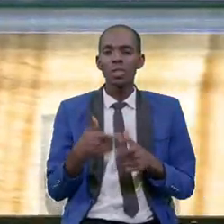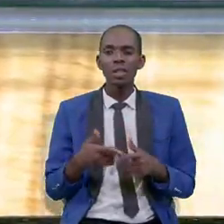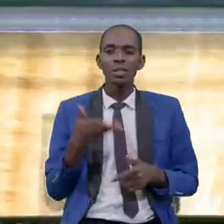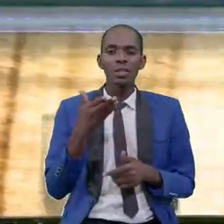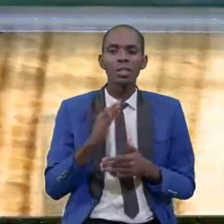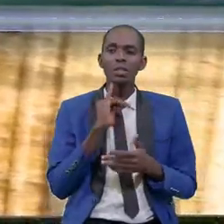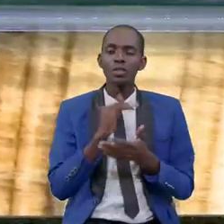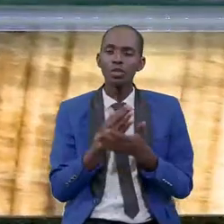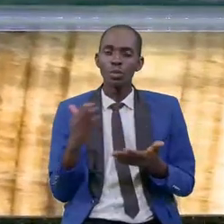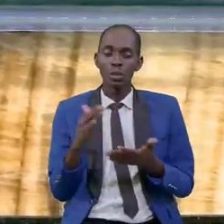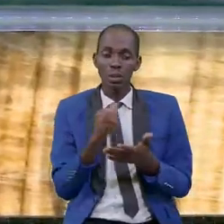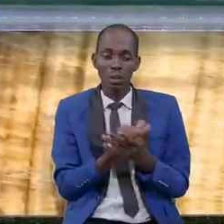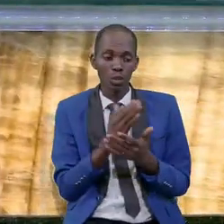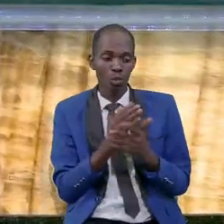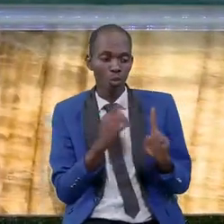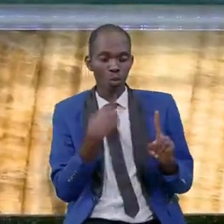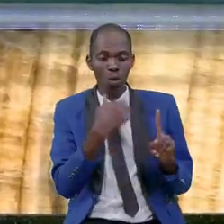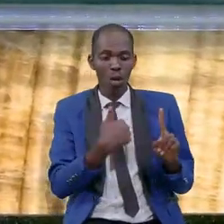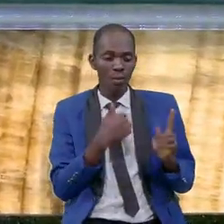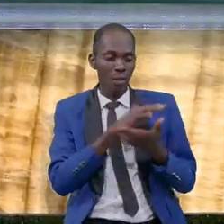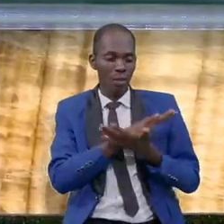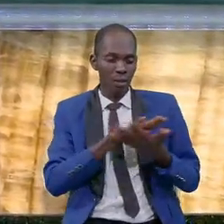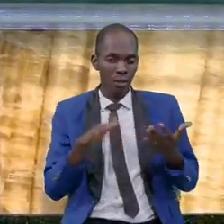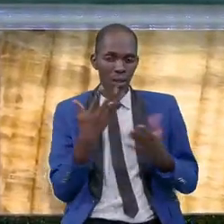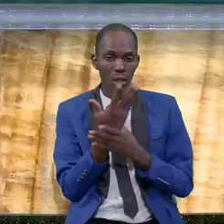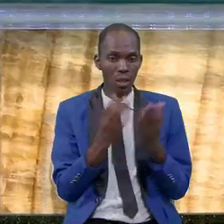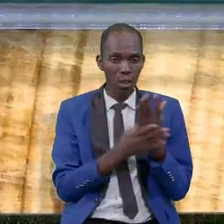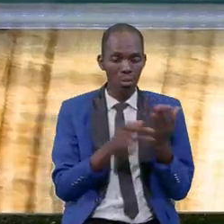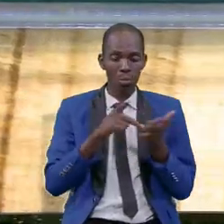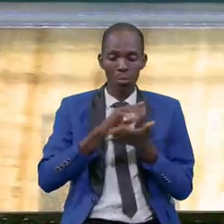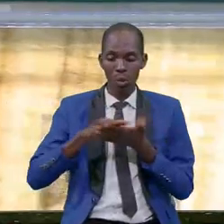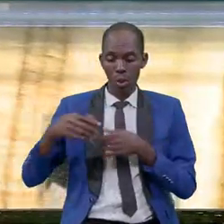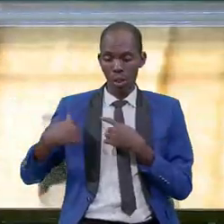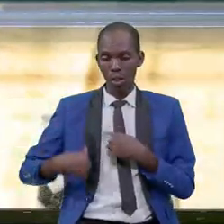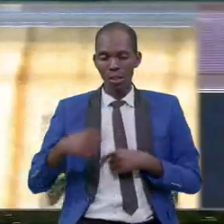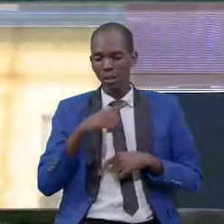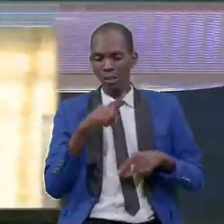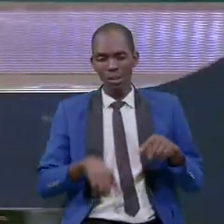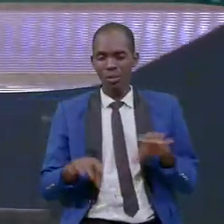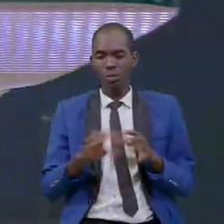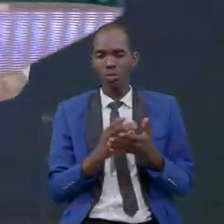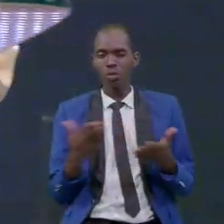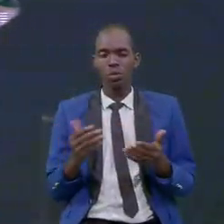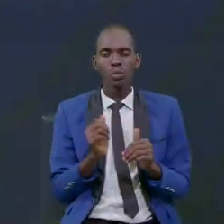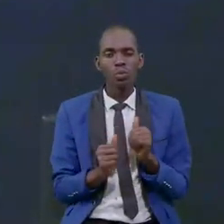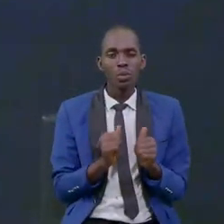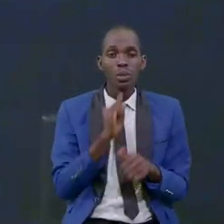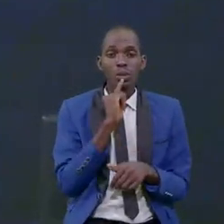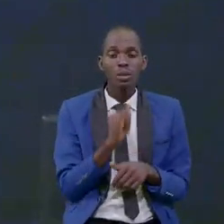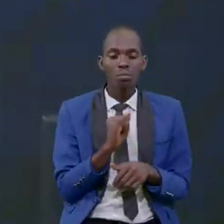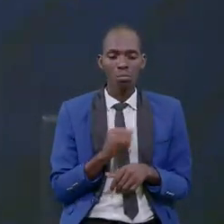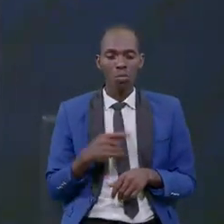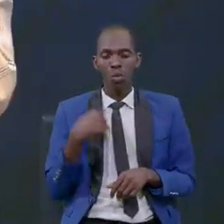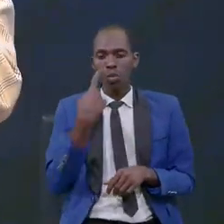chose. La personne qui a les mains innocentes et le cœur pur, il y a quelque chose qu'il ne fera pas. Celui qui ne livre